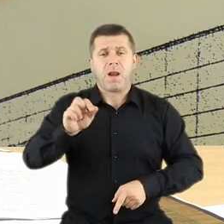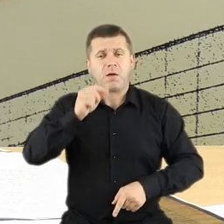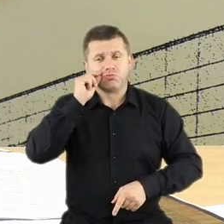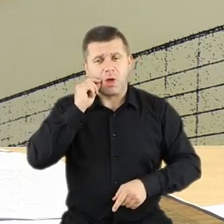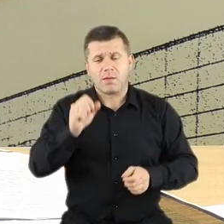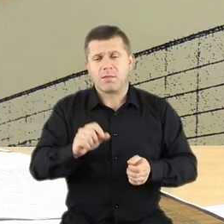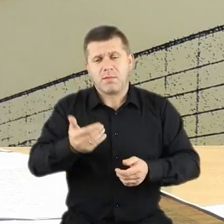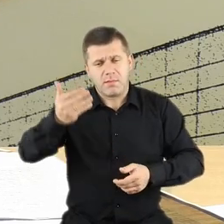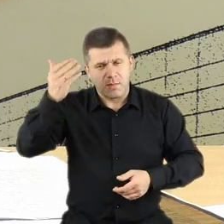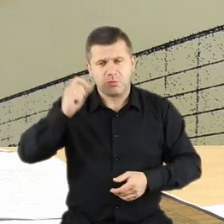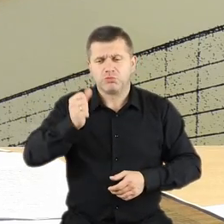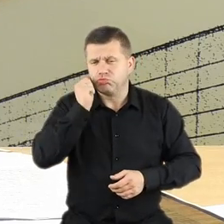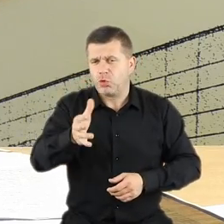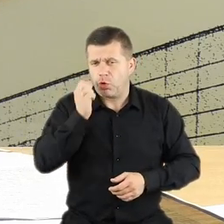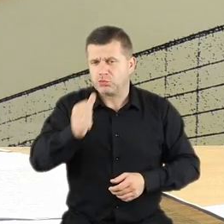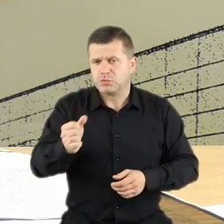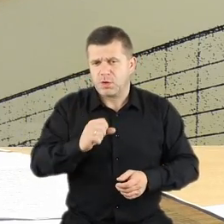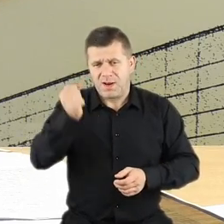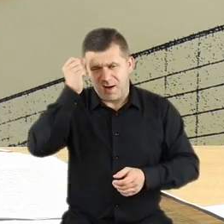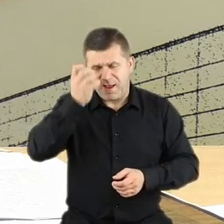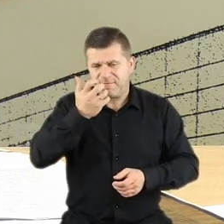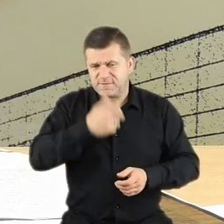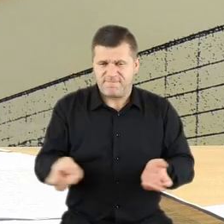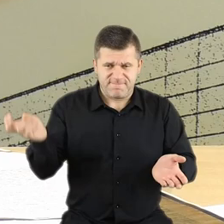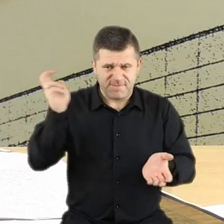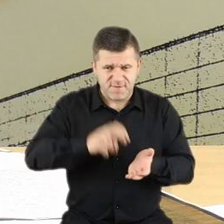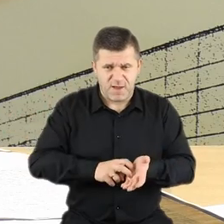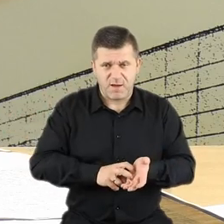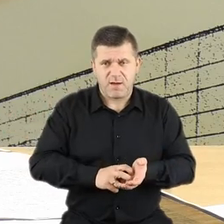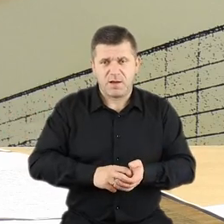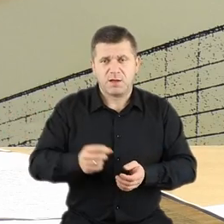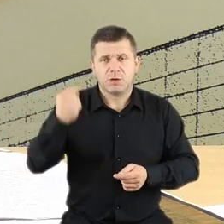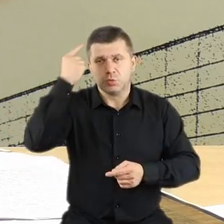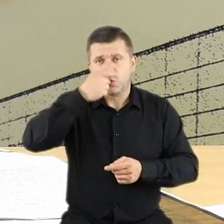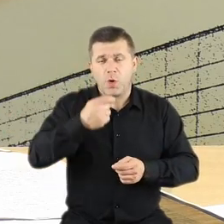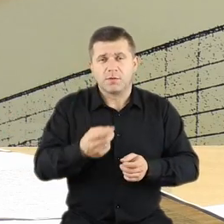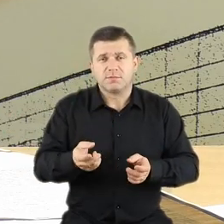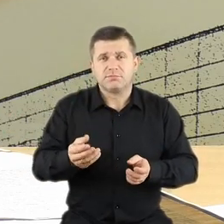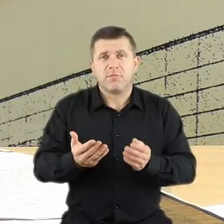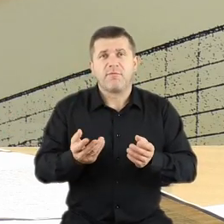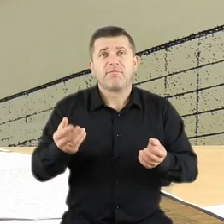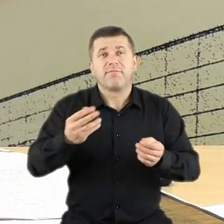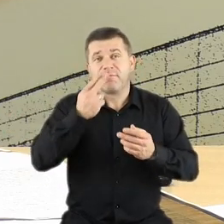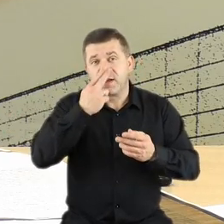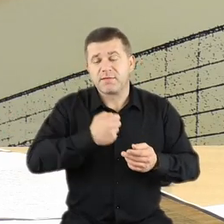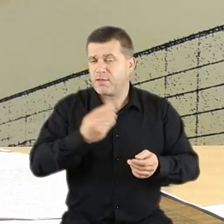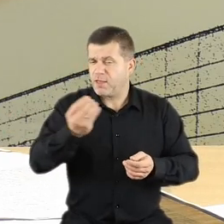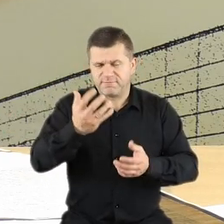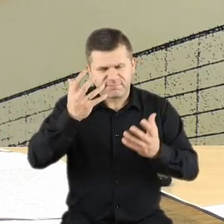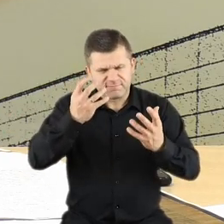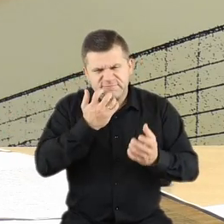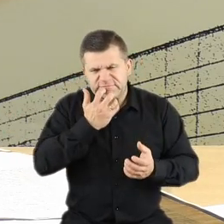może prapradziadek co dzień do dnia wstawał zanim Słońce wzeszło to